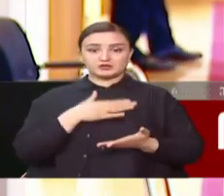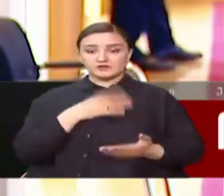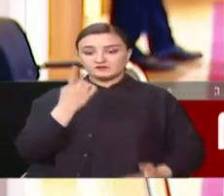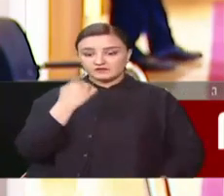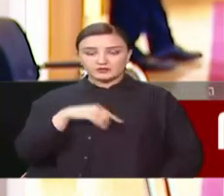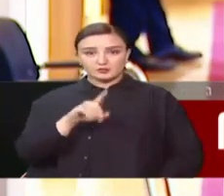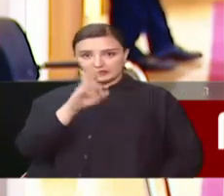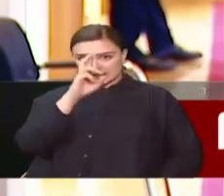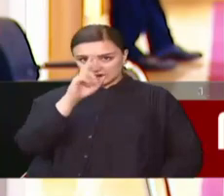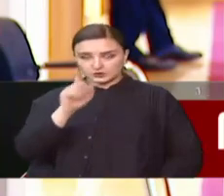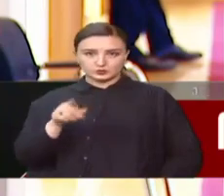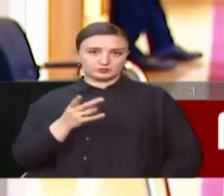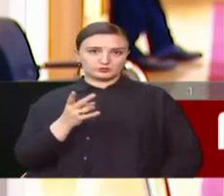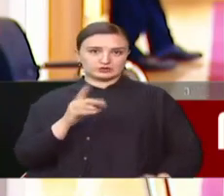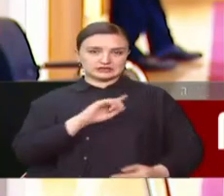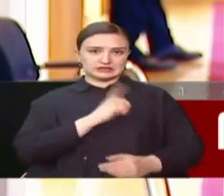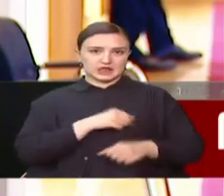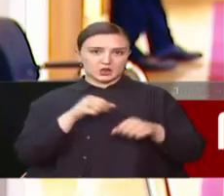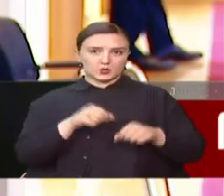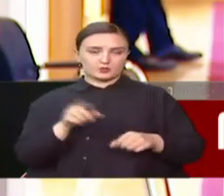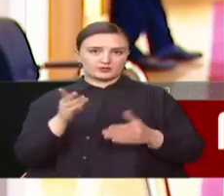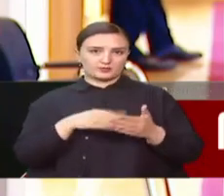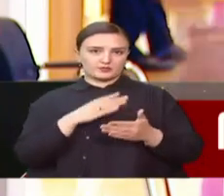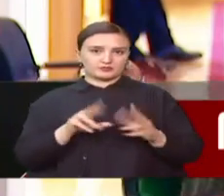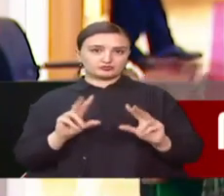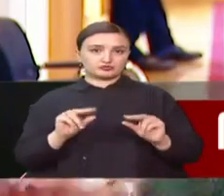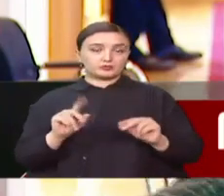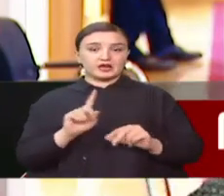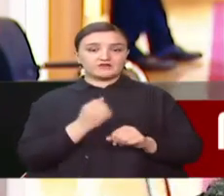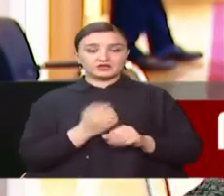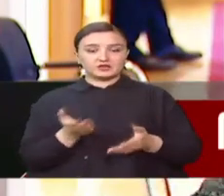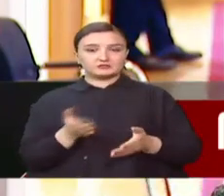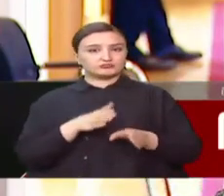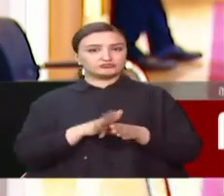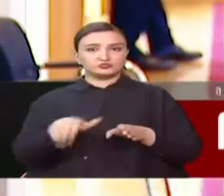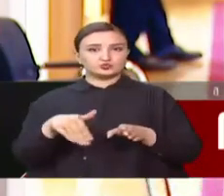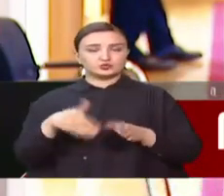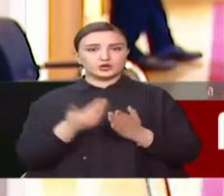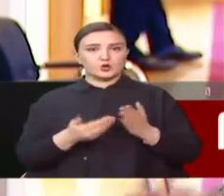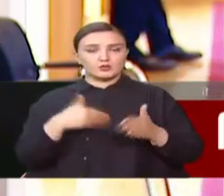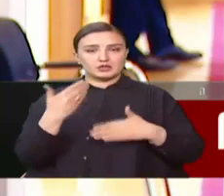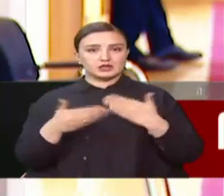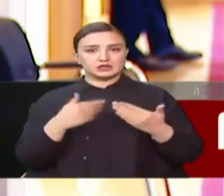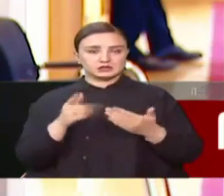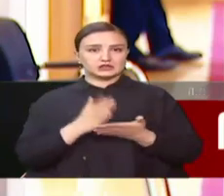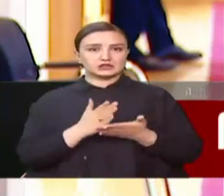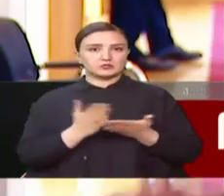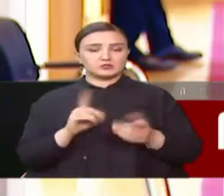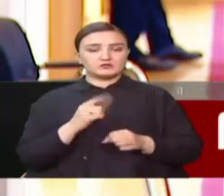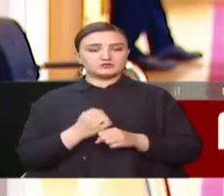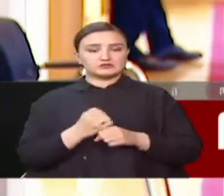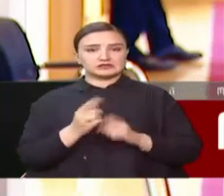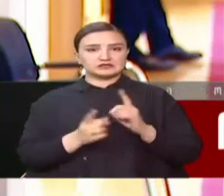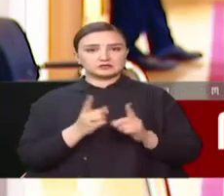буле баром эс хэли суплеба чамовацилот зала уплеба шуидо бенат маграм раву хот им шеу срулеба рекомендациеп сромели царцебобс раву хот